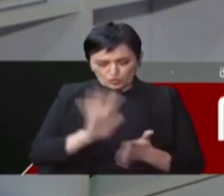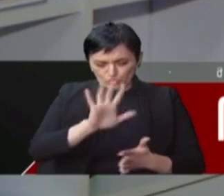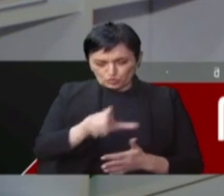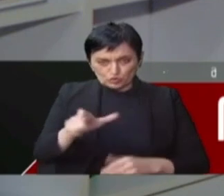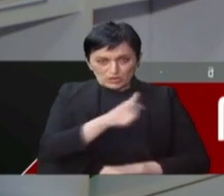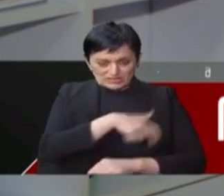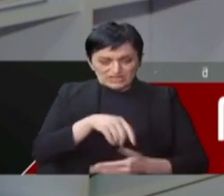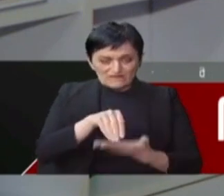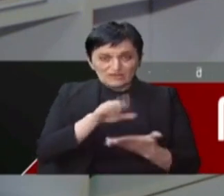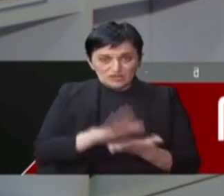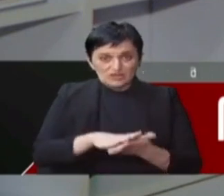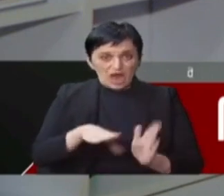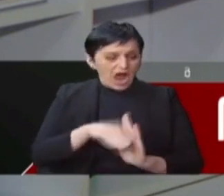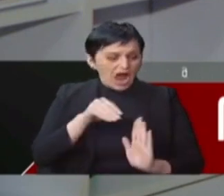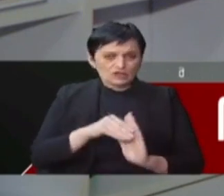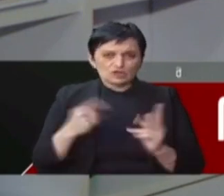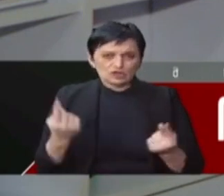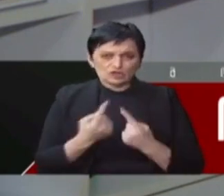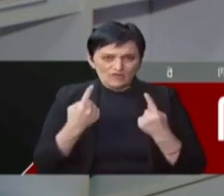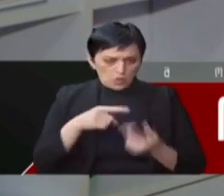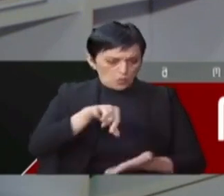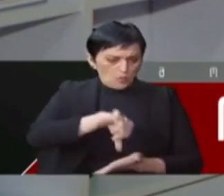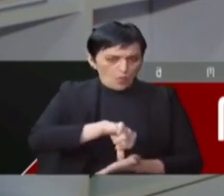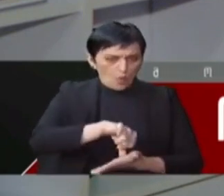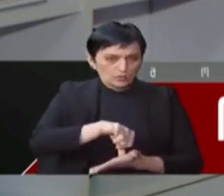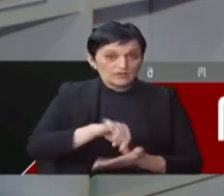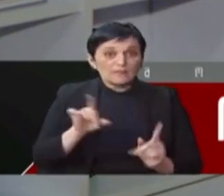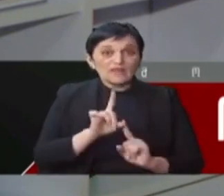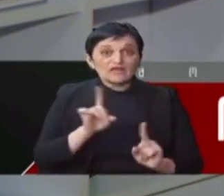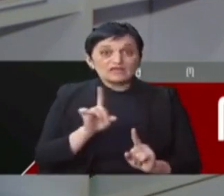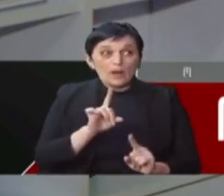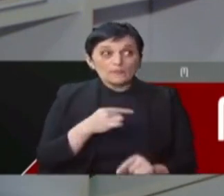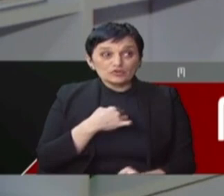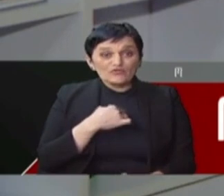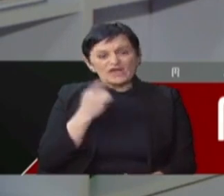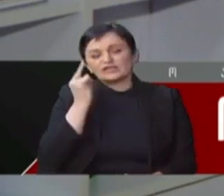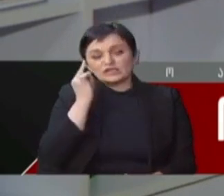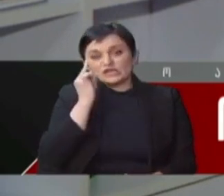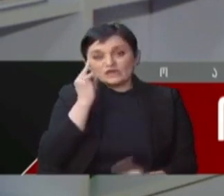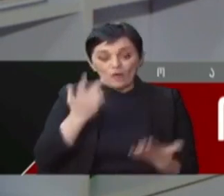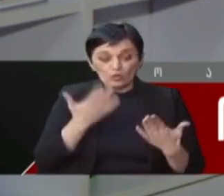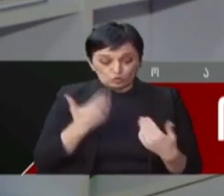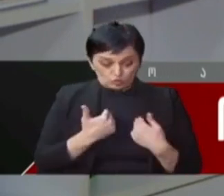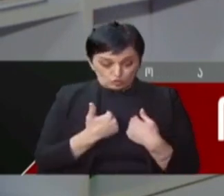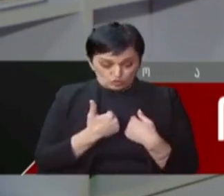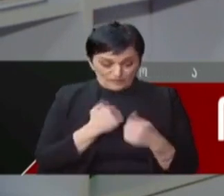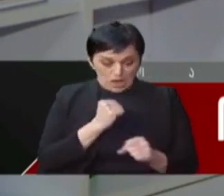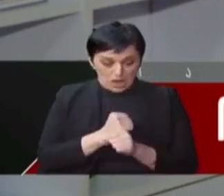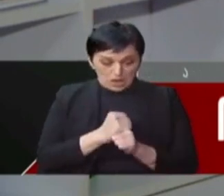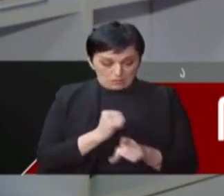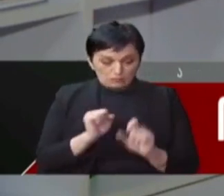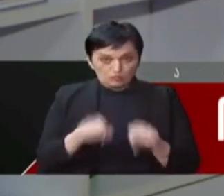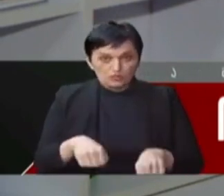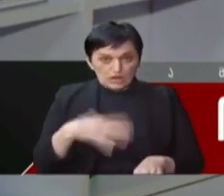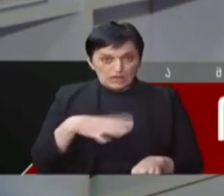ჩვენ მივიღეთ ამ არჩევნებში ჩვეულებრივად მონაწილეობა. რამაც ჩვენ გვაფიქრებინა, რომ თუ ჩვენ ამის გაკეთება შევძელით